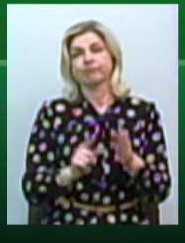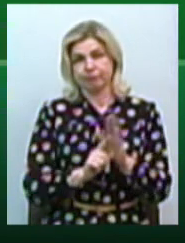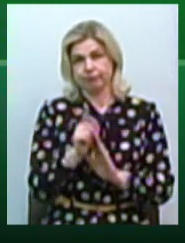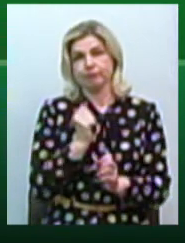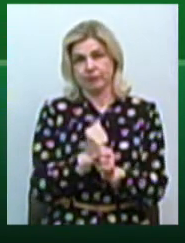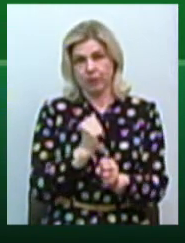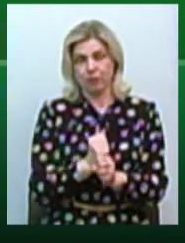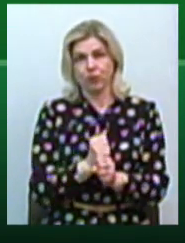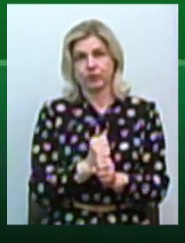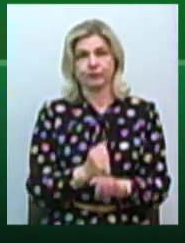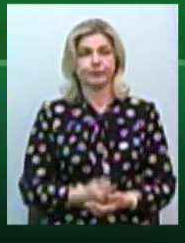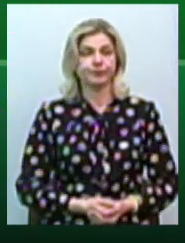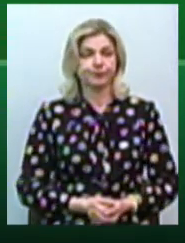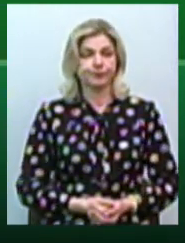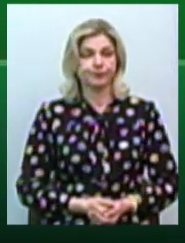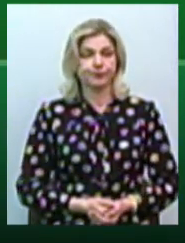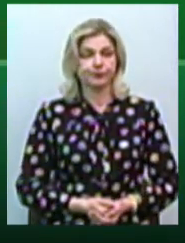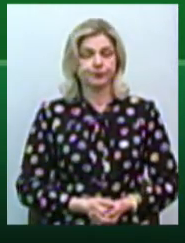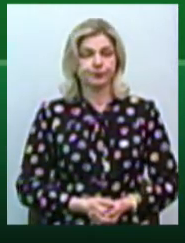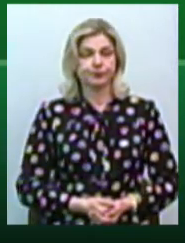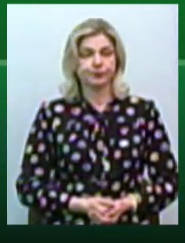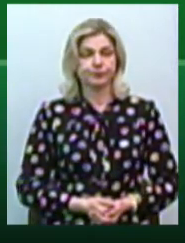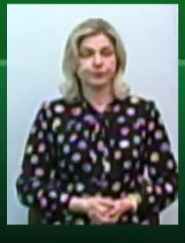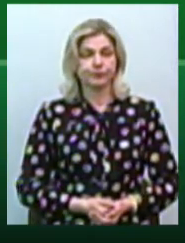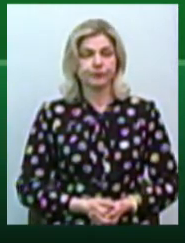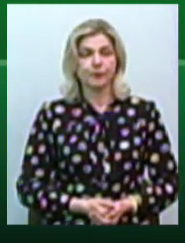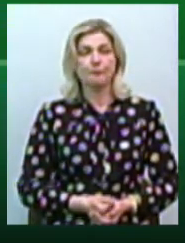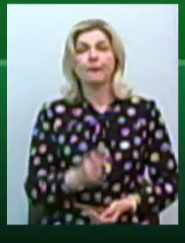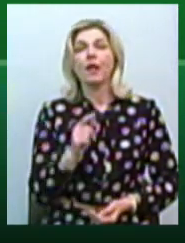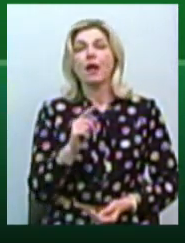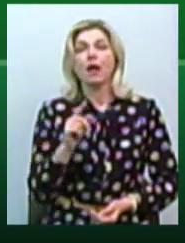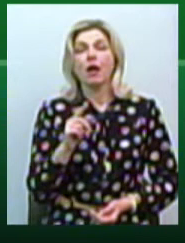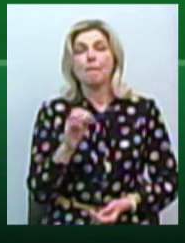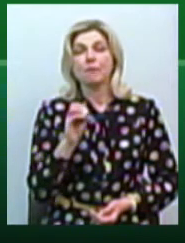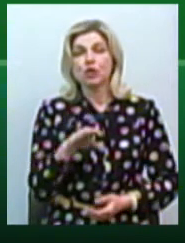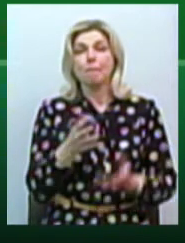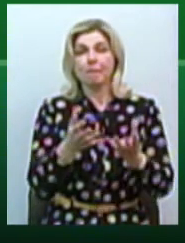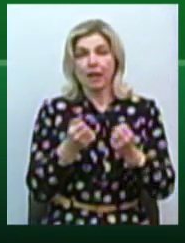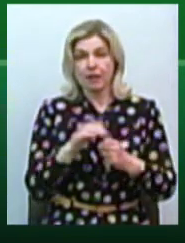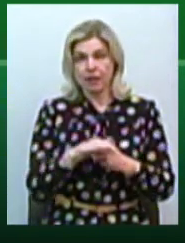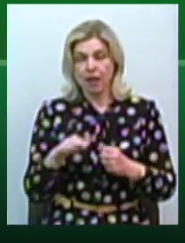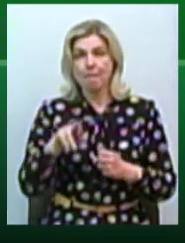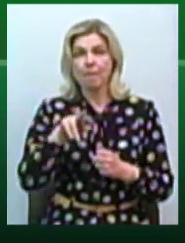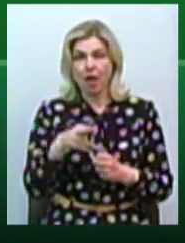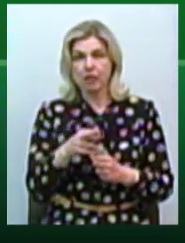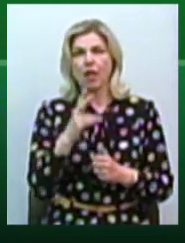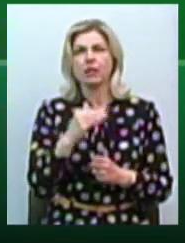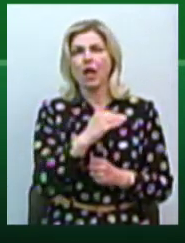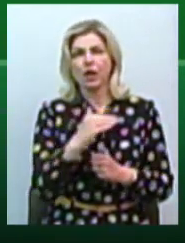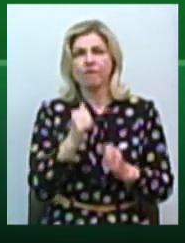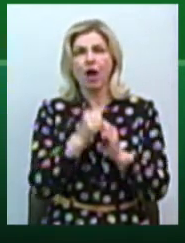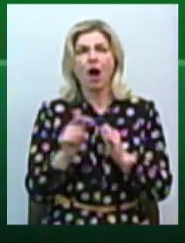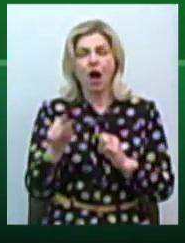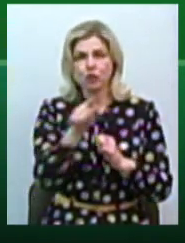своїй освітній діяльності. Перш ніж сьогодні прийняти дітей, в п'ятницю на рівні кожного закладу